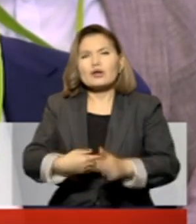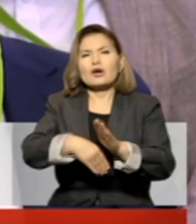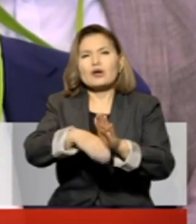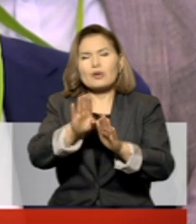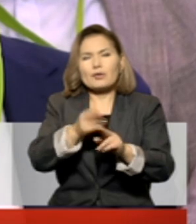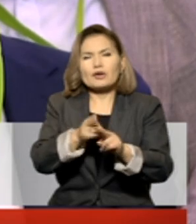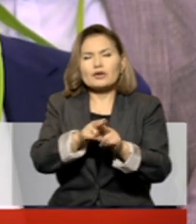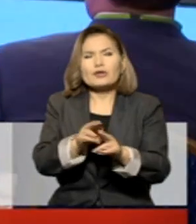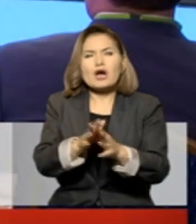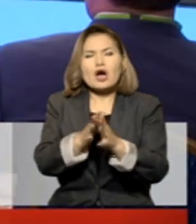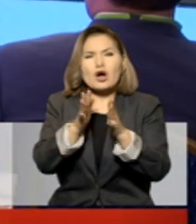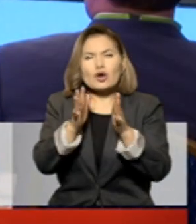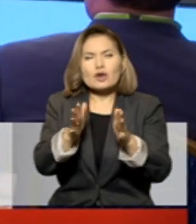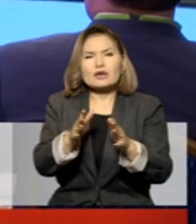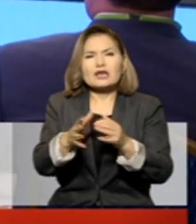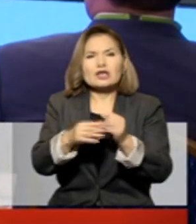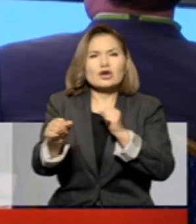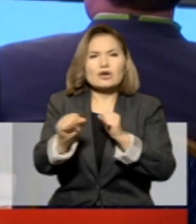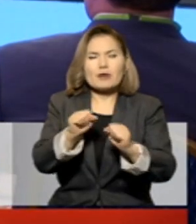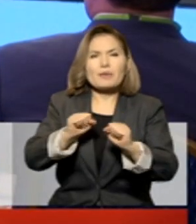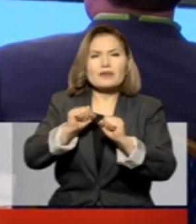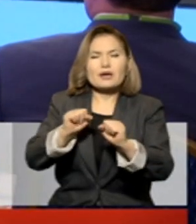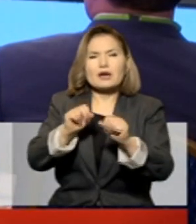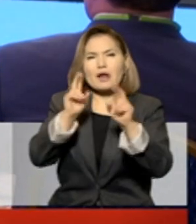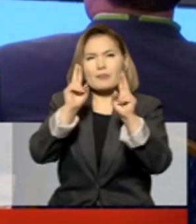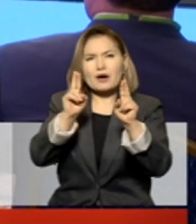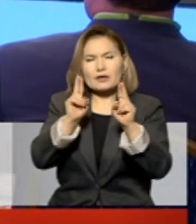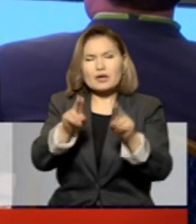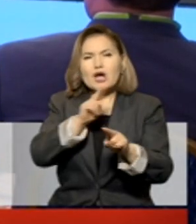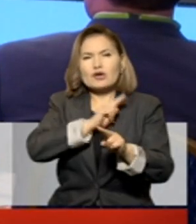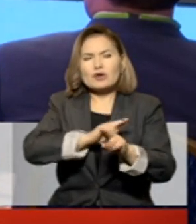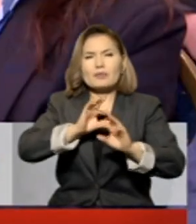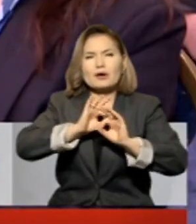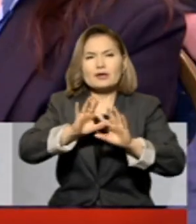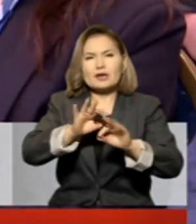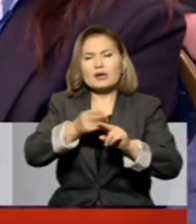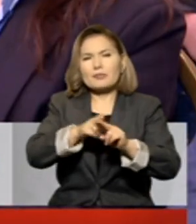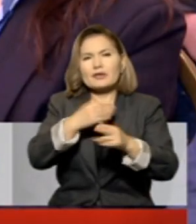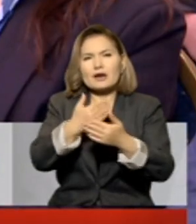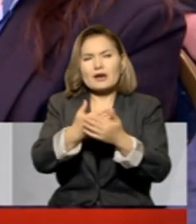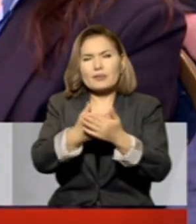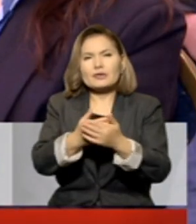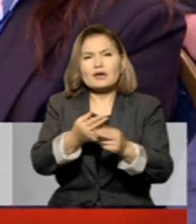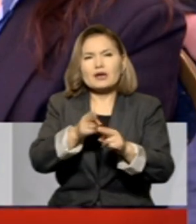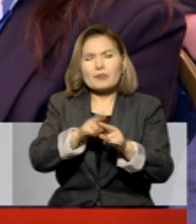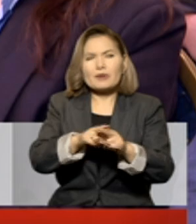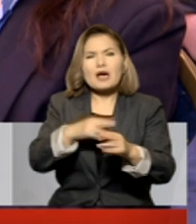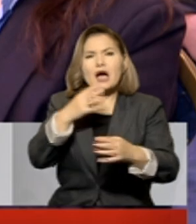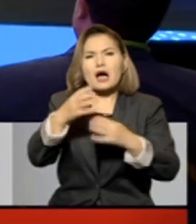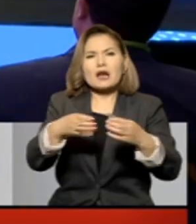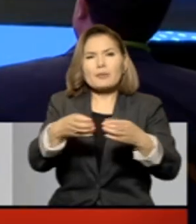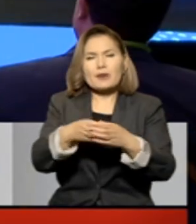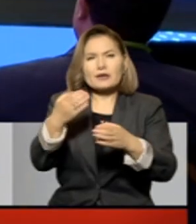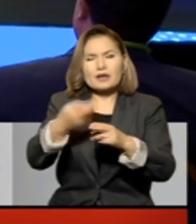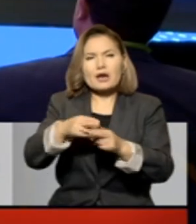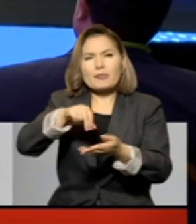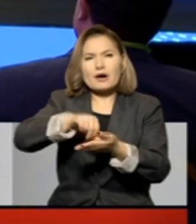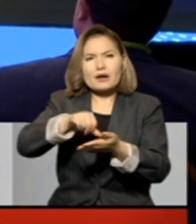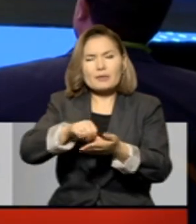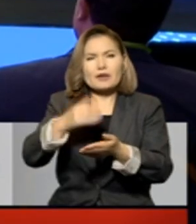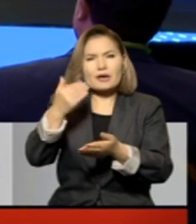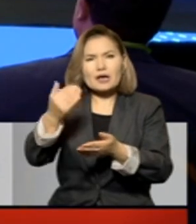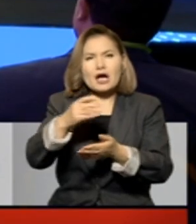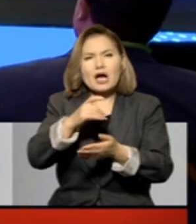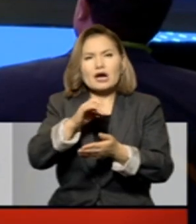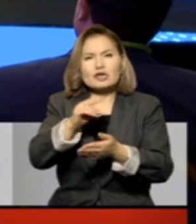үлкен қауіп төндіретін апаттардан сақтандырудың тиімді тәсілдеріне тоқталды. Мәселен, Хауден Ри халықаралық компаниясының өкілі